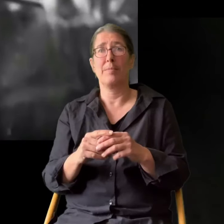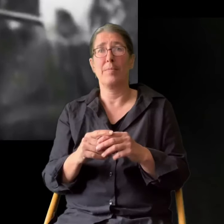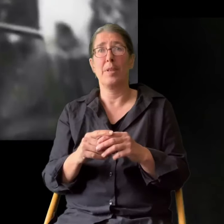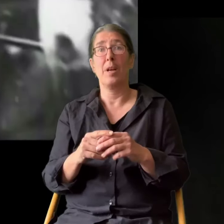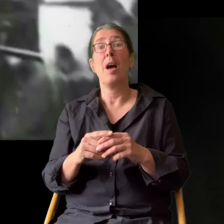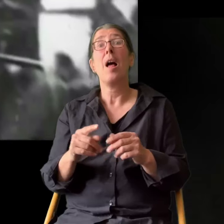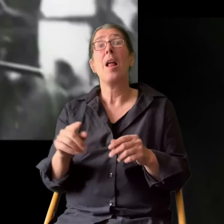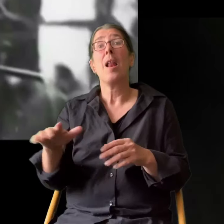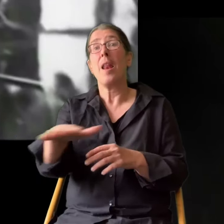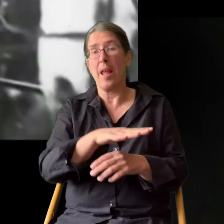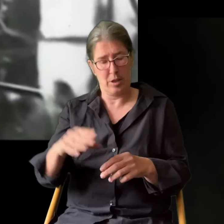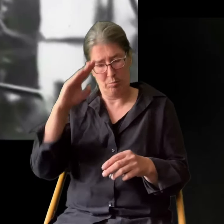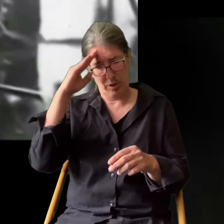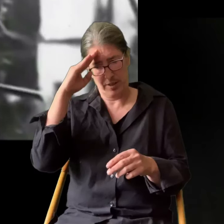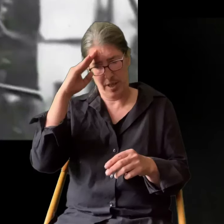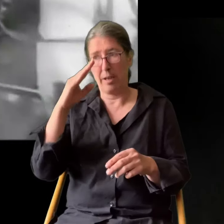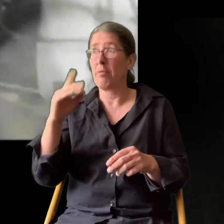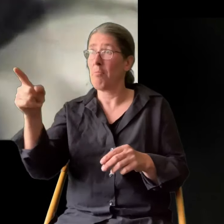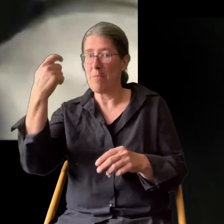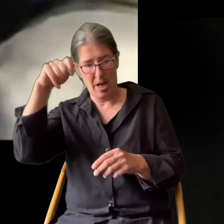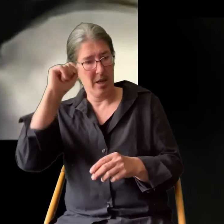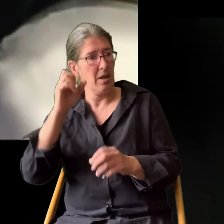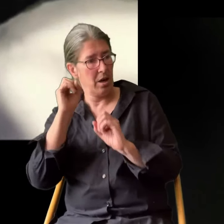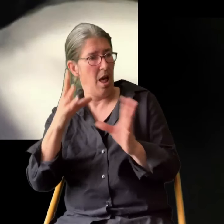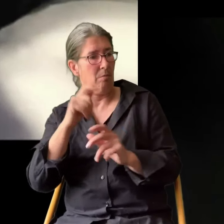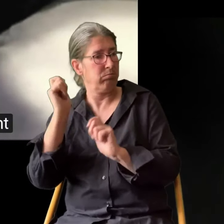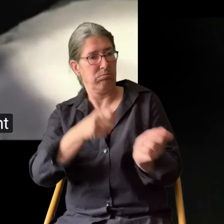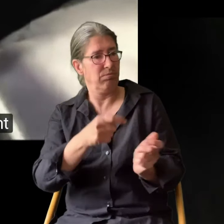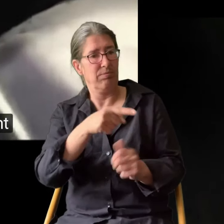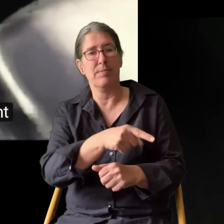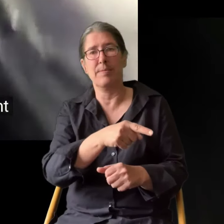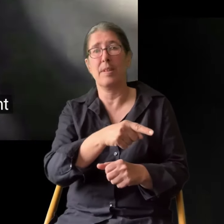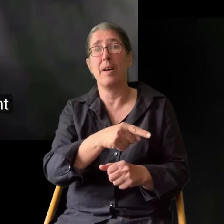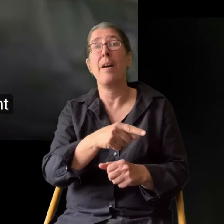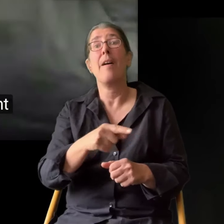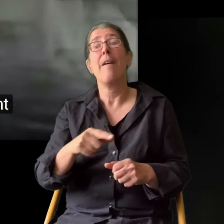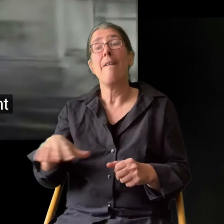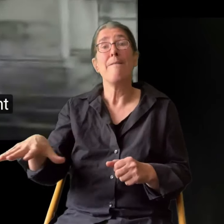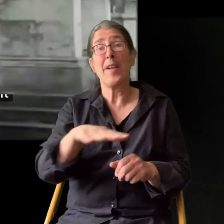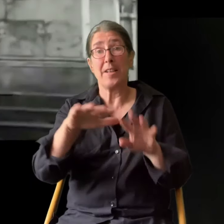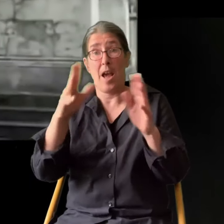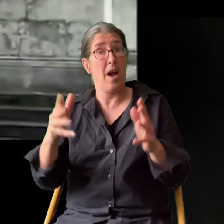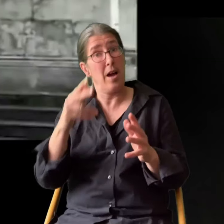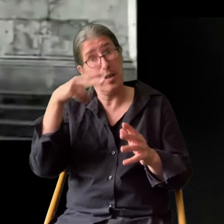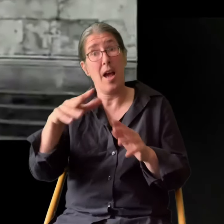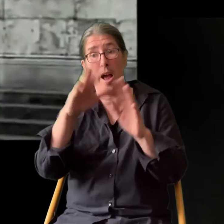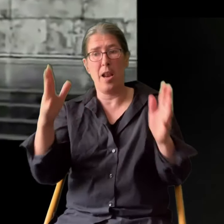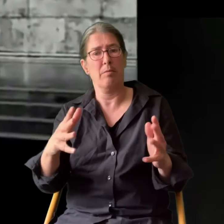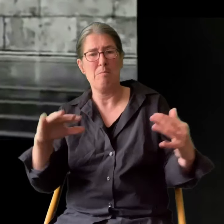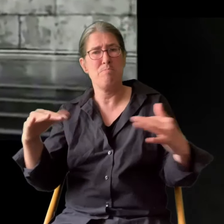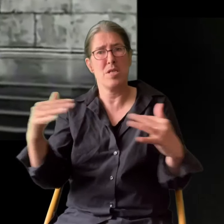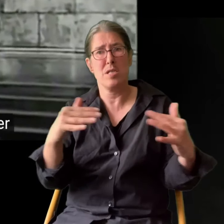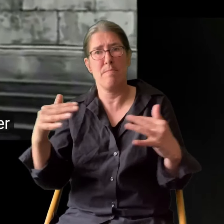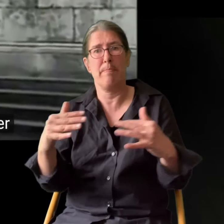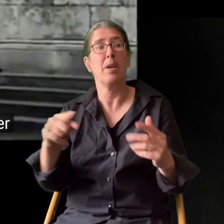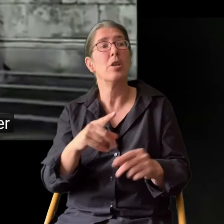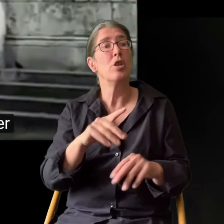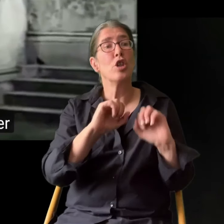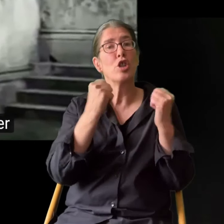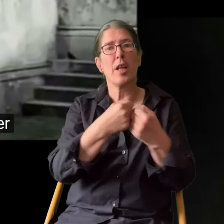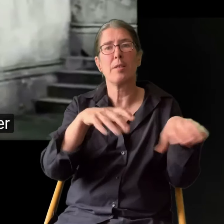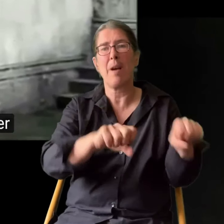Die Landespolizei hat klare Direktiven aus Berlin. An der Feldherrnhalle kommt es zur Konfrontation. Die Staatsmacht stellt sich gegen Hitler.